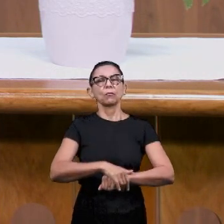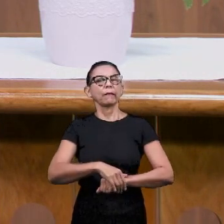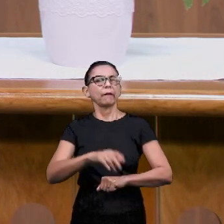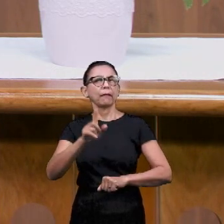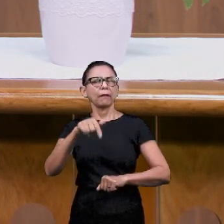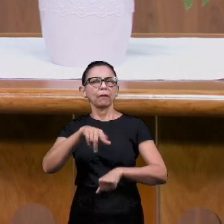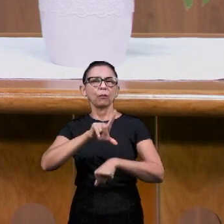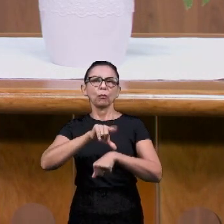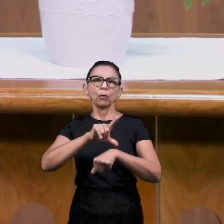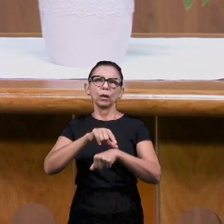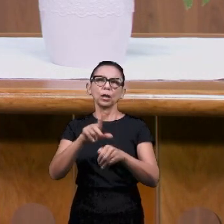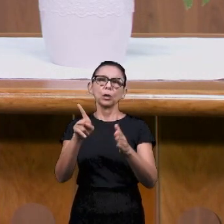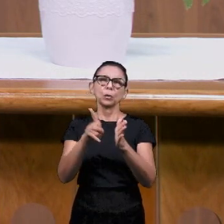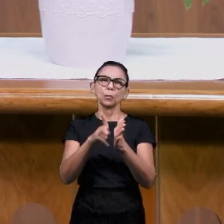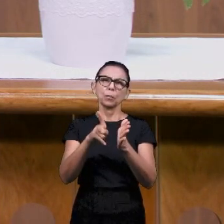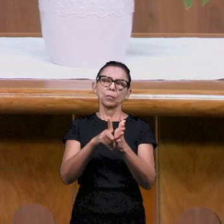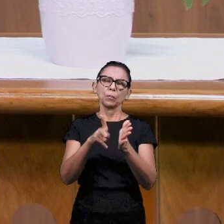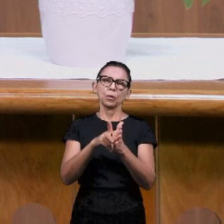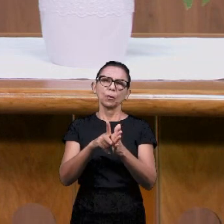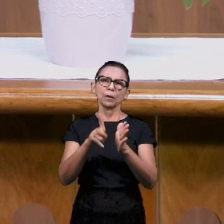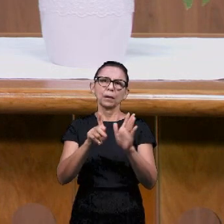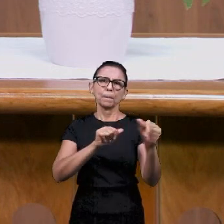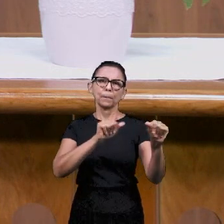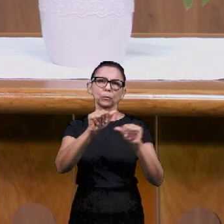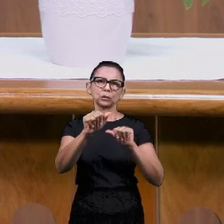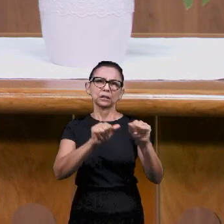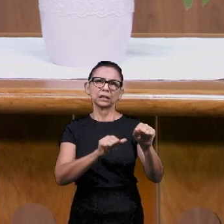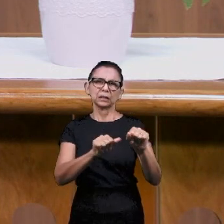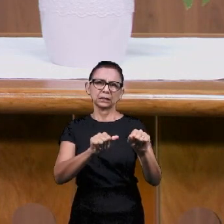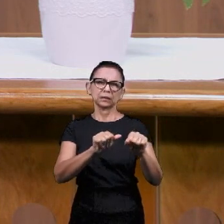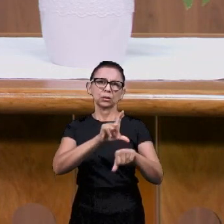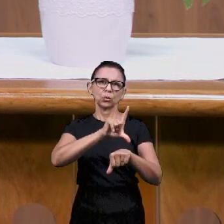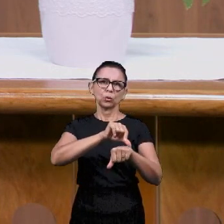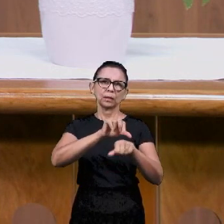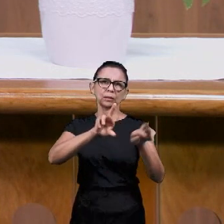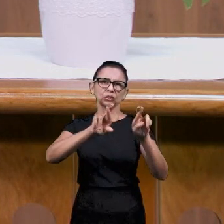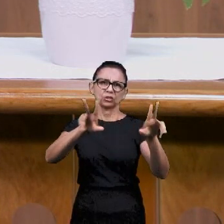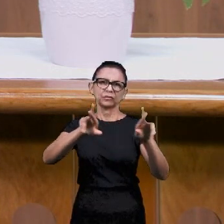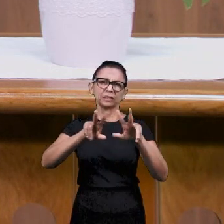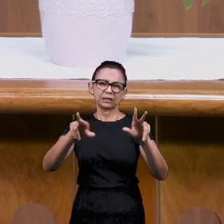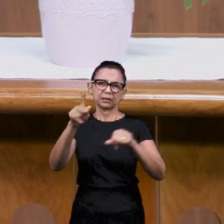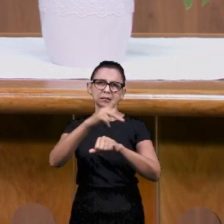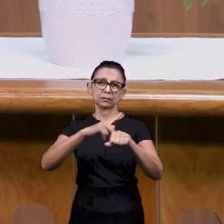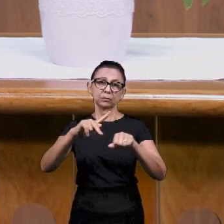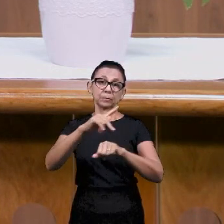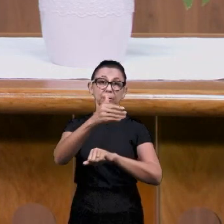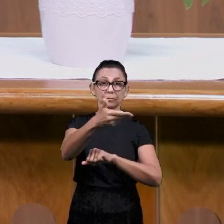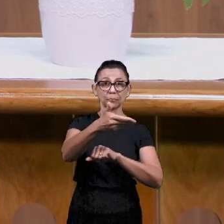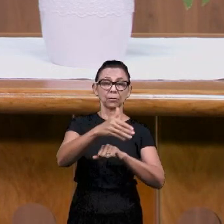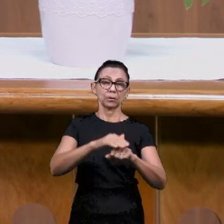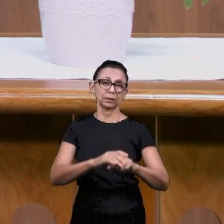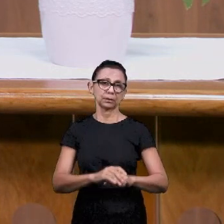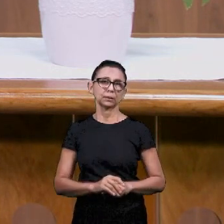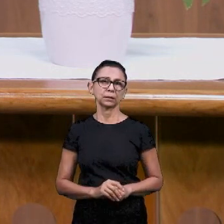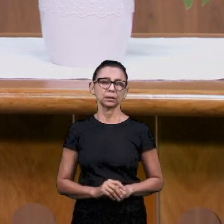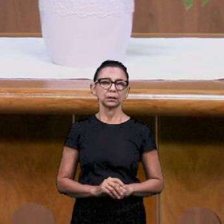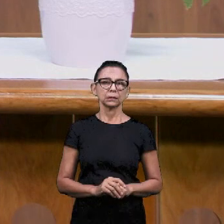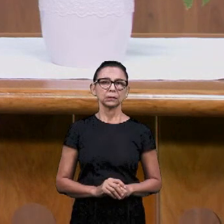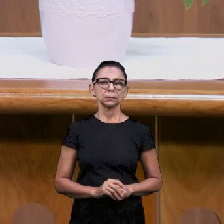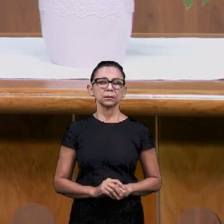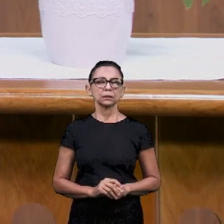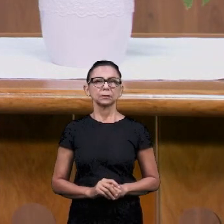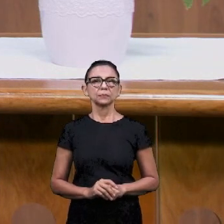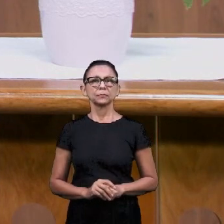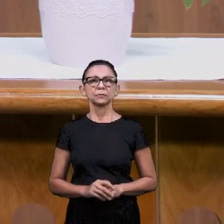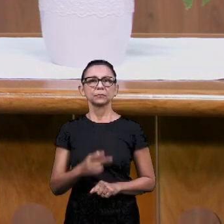les fuseaux horaires, ceux qui habitent dans d'autres pays, qui puissent accompagner. Le pasteur Gilson va